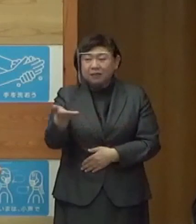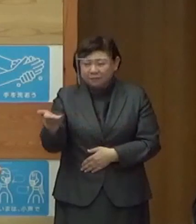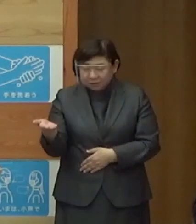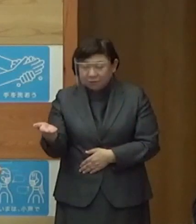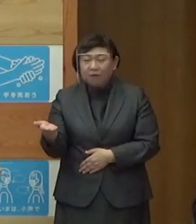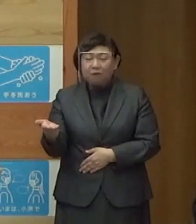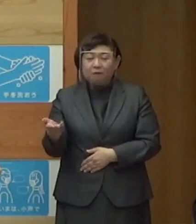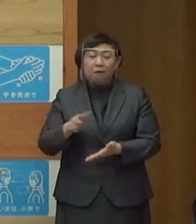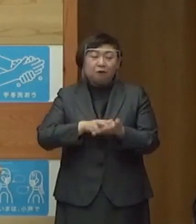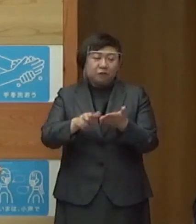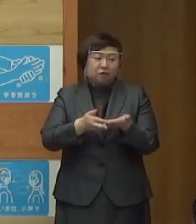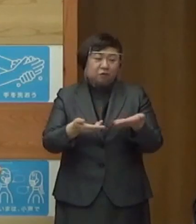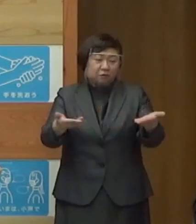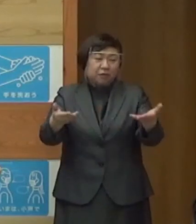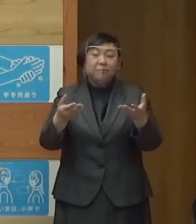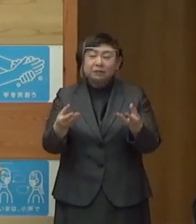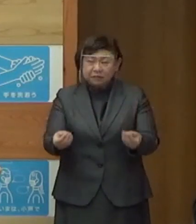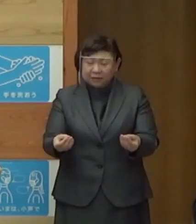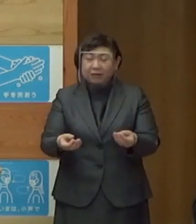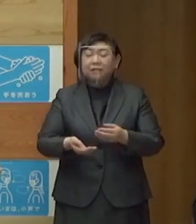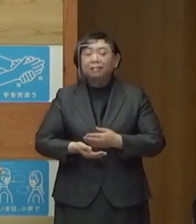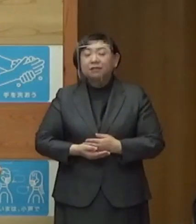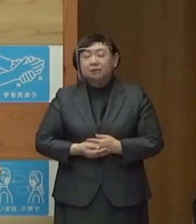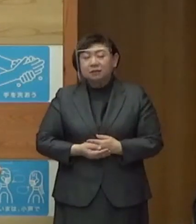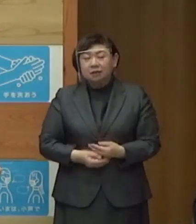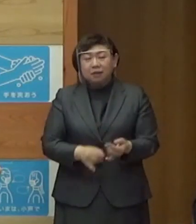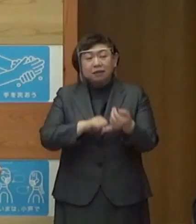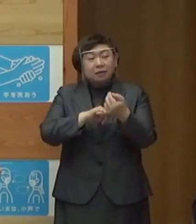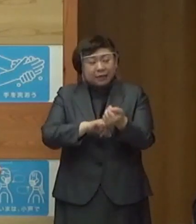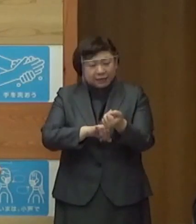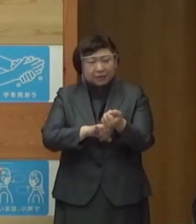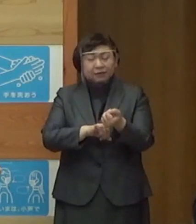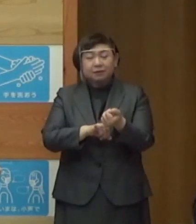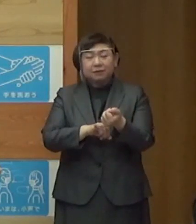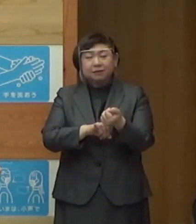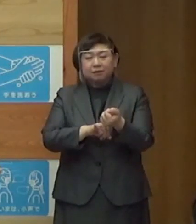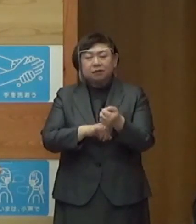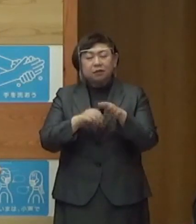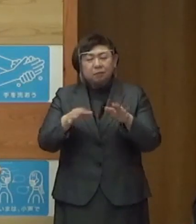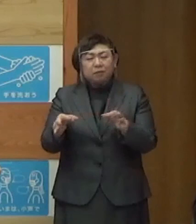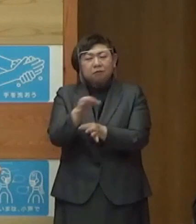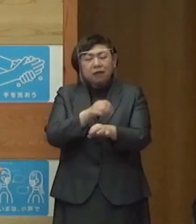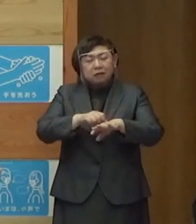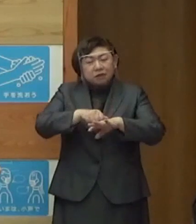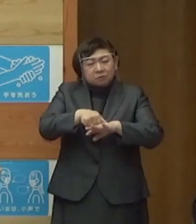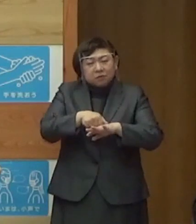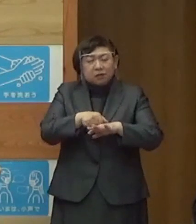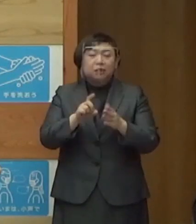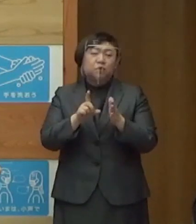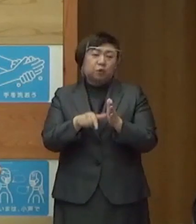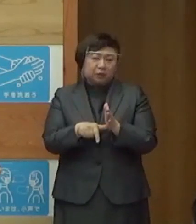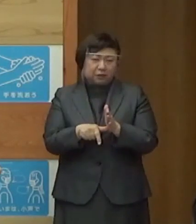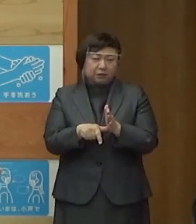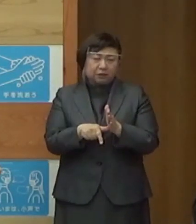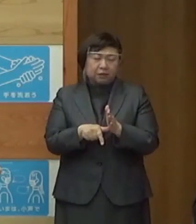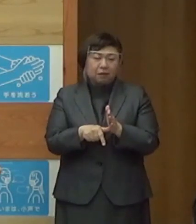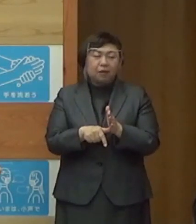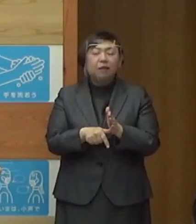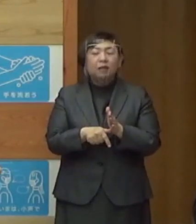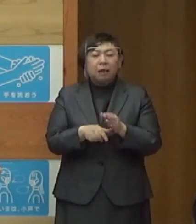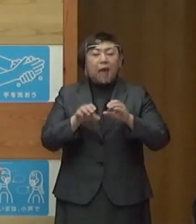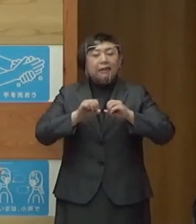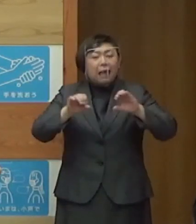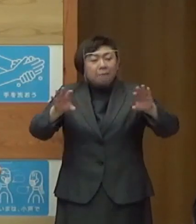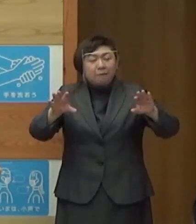様にも資料を配らせていただきましたけれども、ぜひですね、こういった厳しい状況にございますけれども、キャンペー